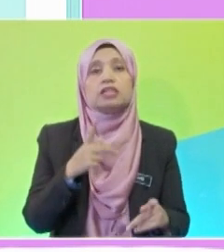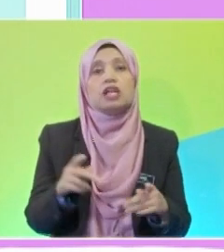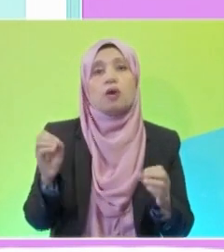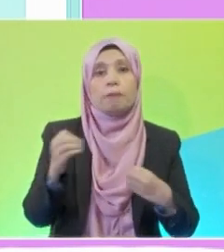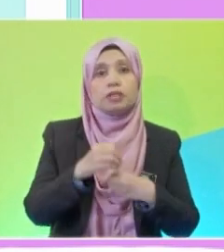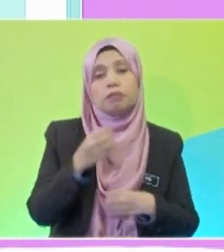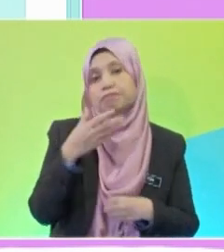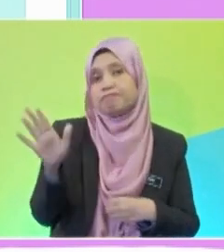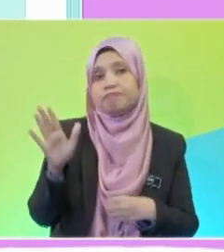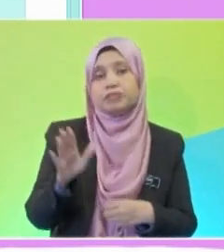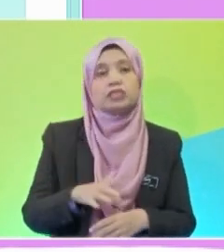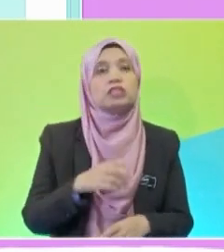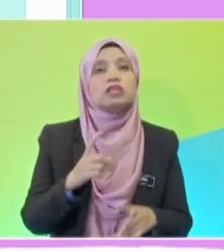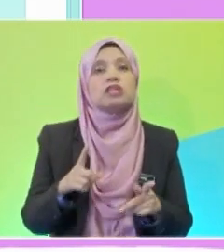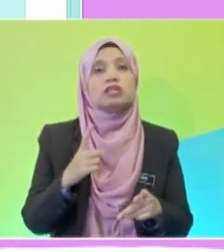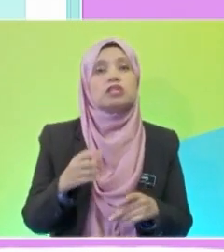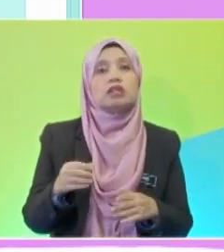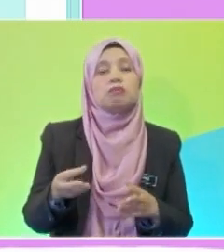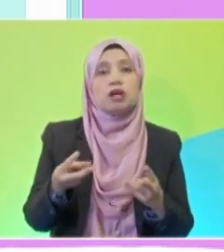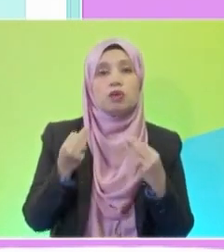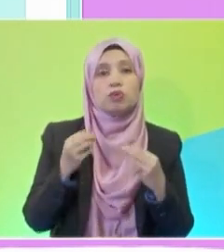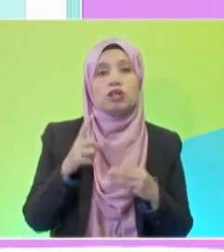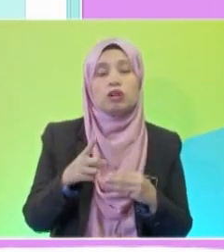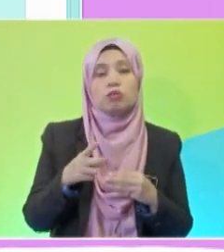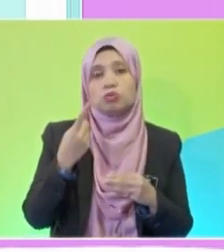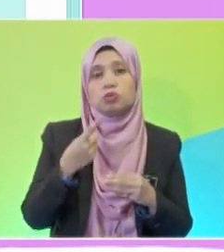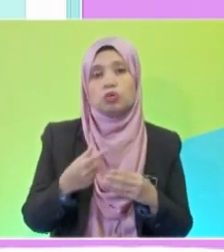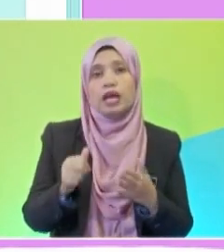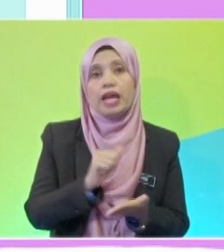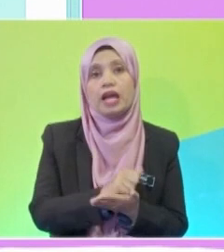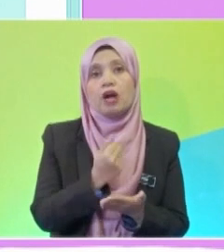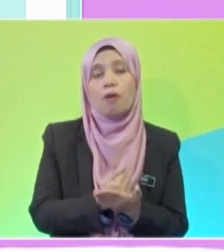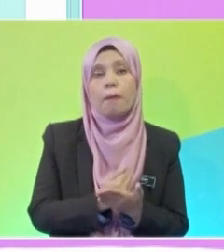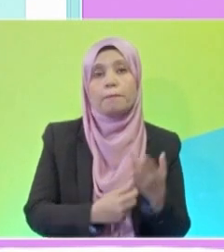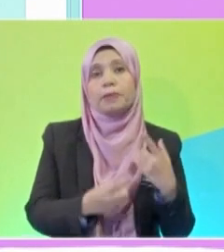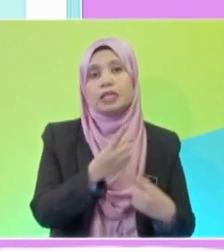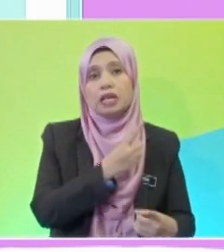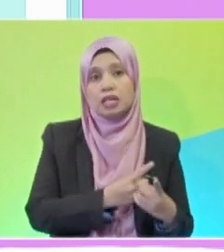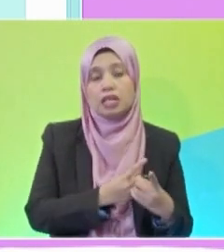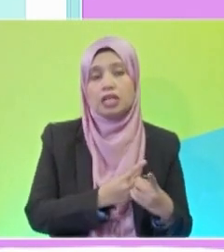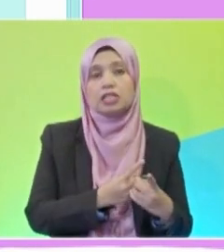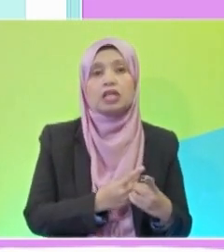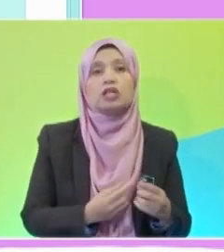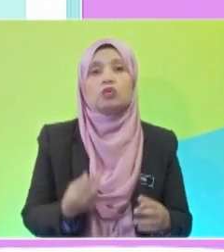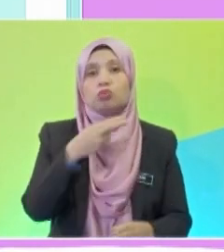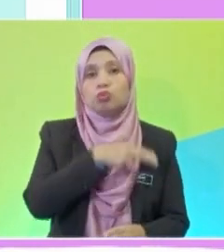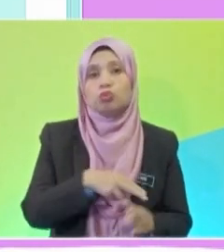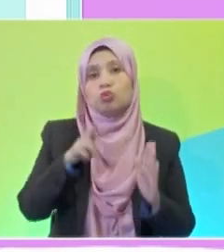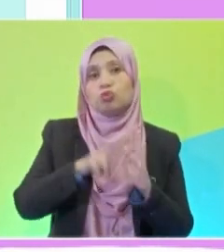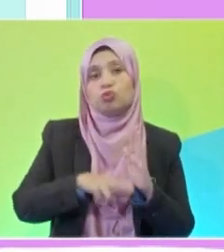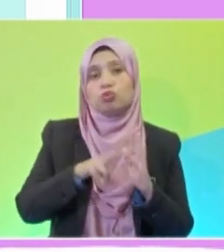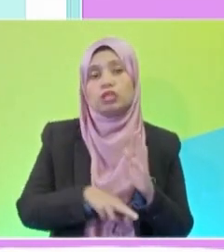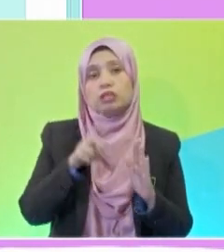Baik. Sekiranya tidak mengkendaki awak untuk menyediakan akaun perdagangan. Sekiranya suruh sediakan akaun perdagangan dan untung rugi, awak kena masukkan yang